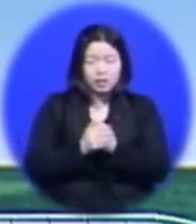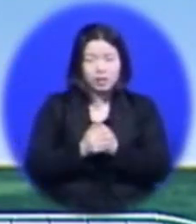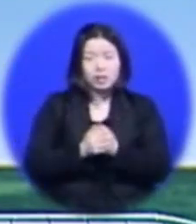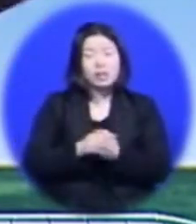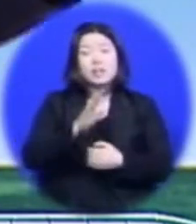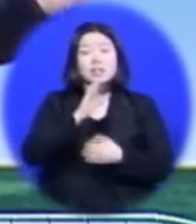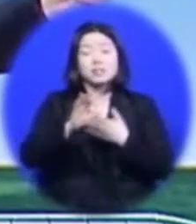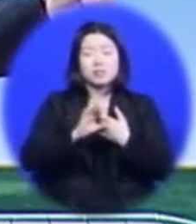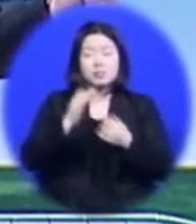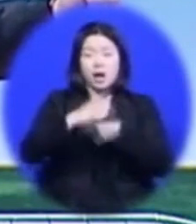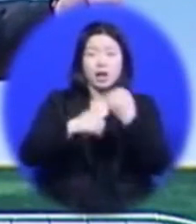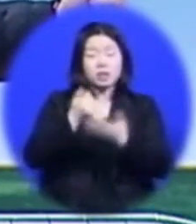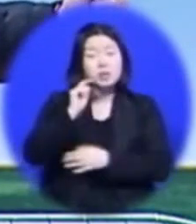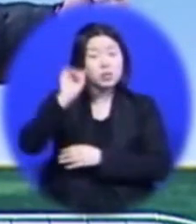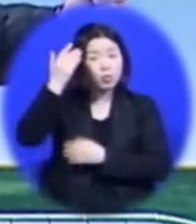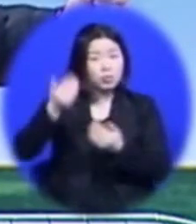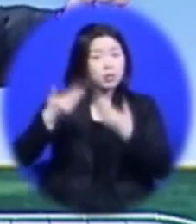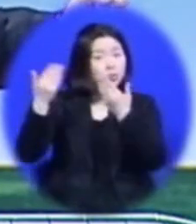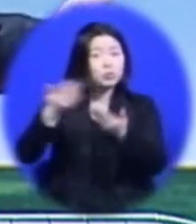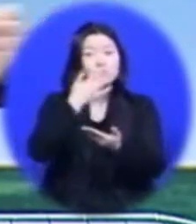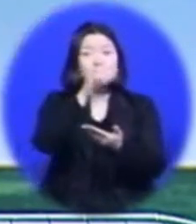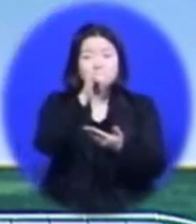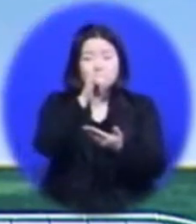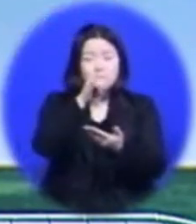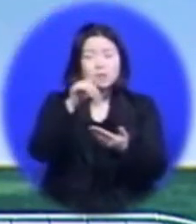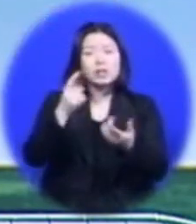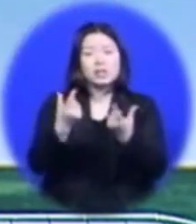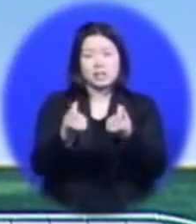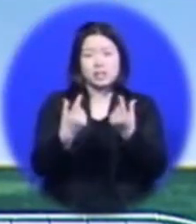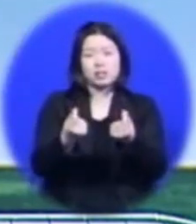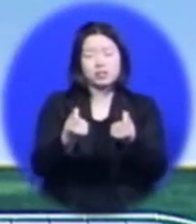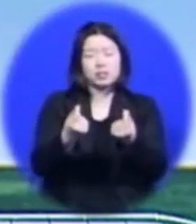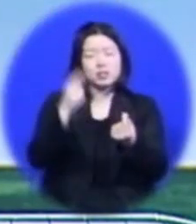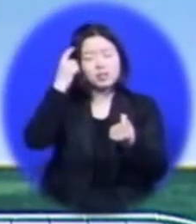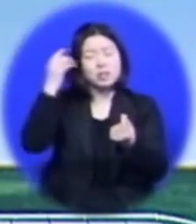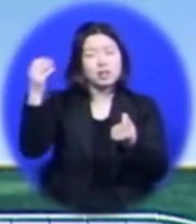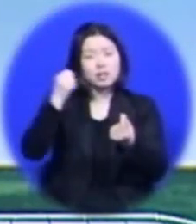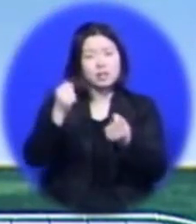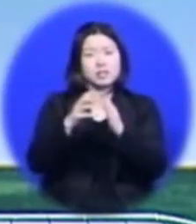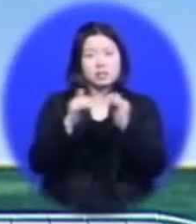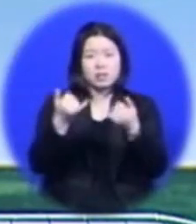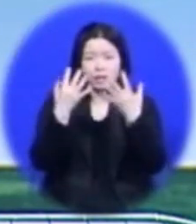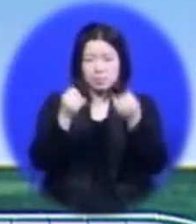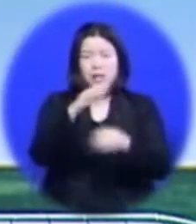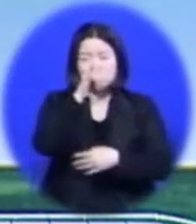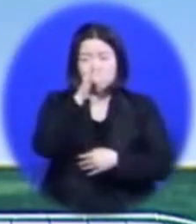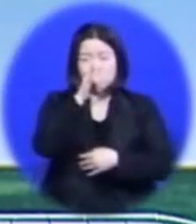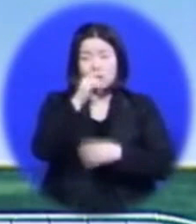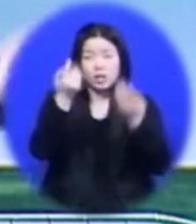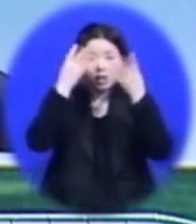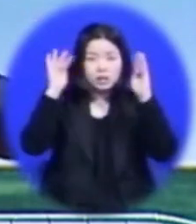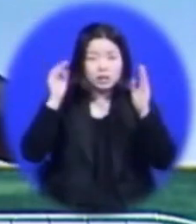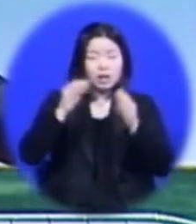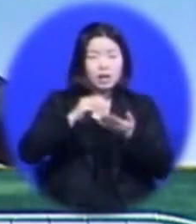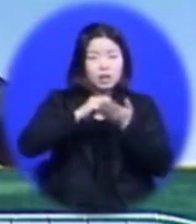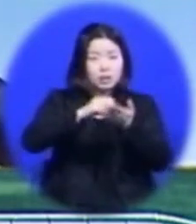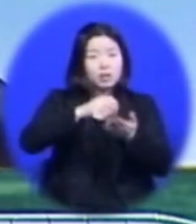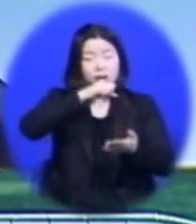그러면 하나님께 영광을 돌려요. 이렇게 생각하는 분들이 많습니다. 대학 합격